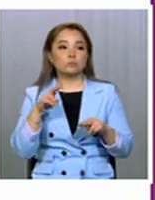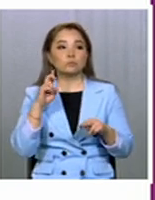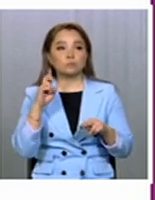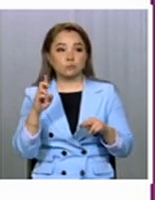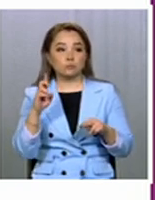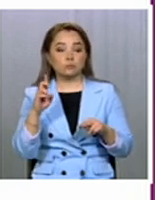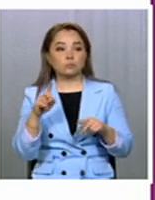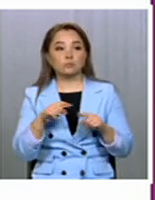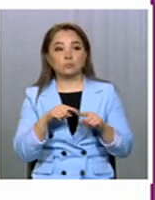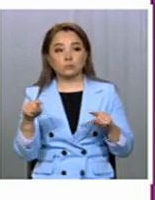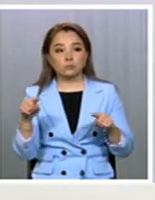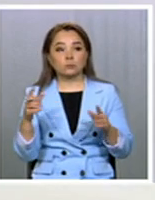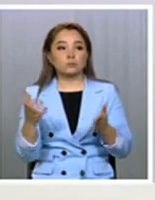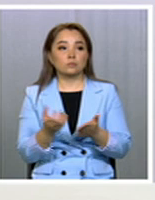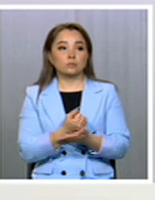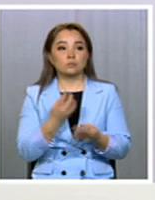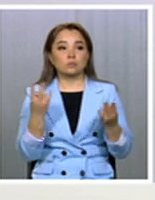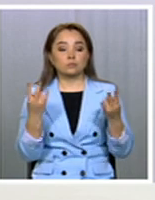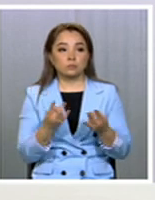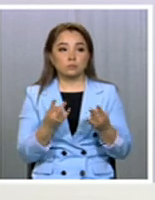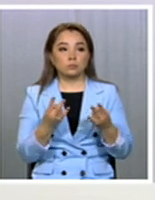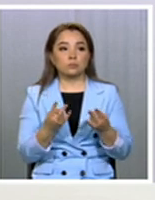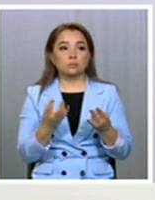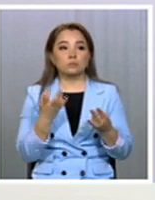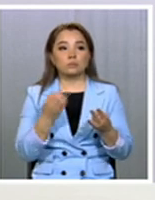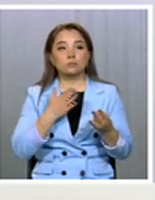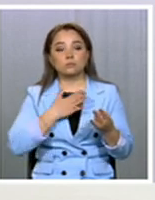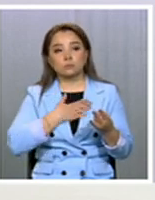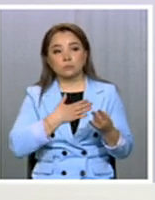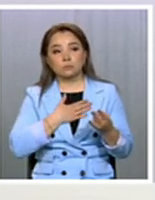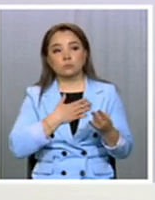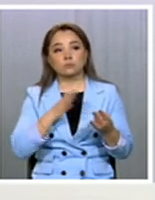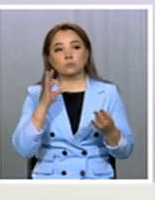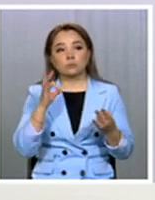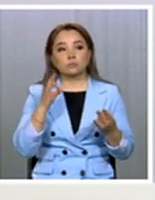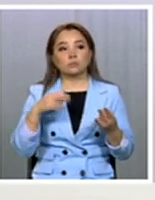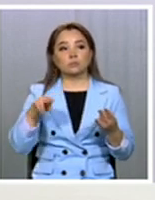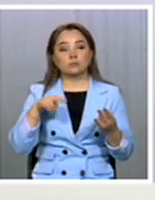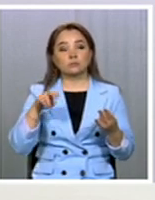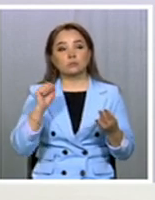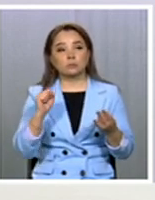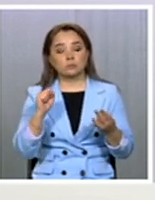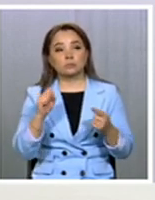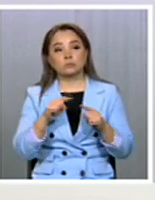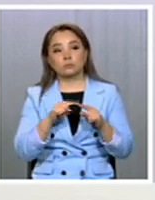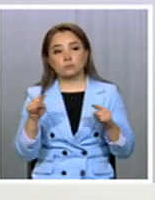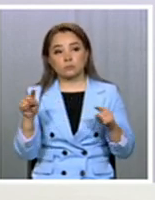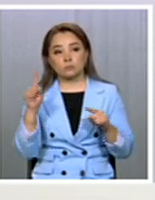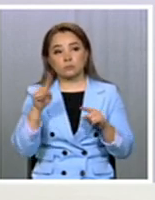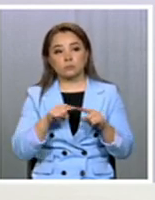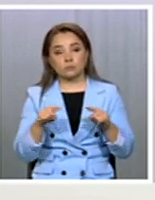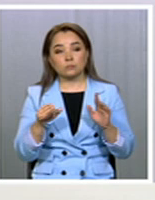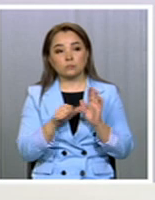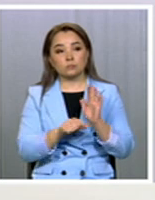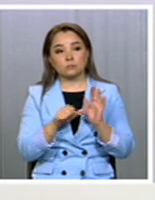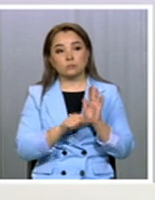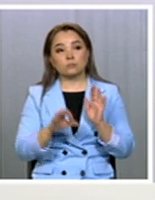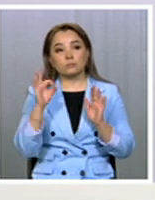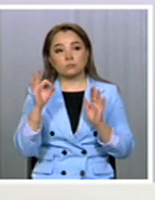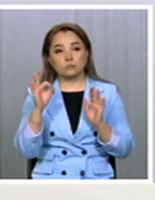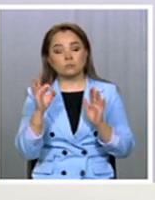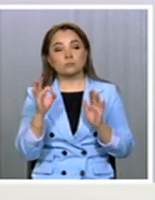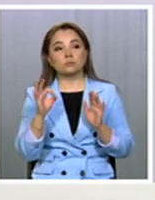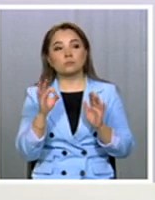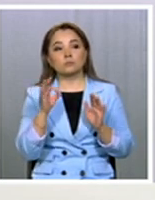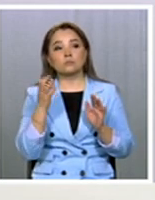Б-ның ұзындығын табу керек. Және бізде О Д А бұрышының 60 градусқа тең екені,